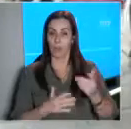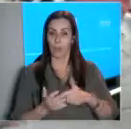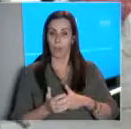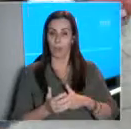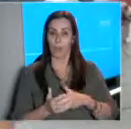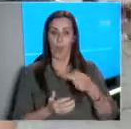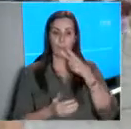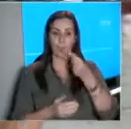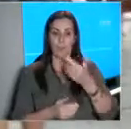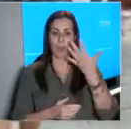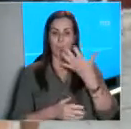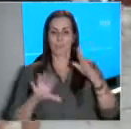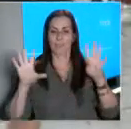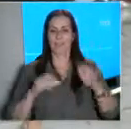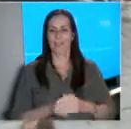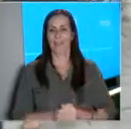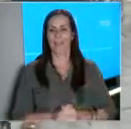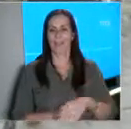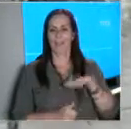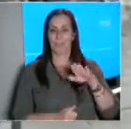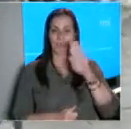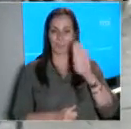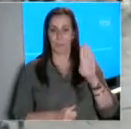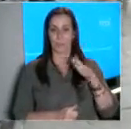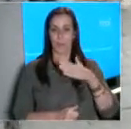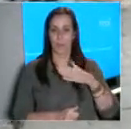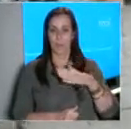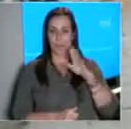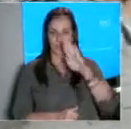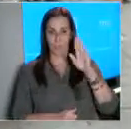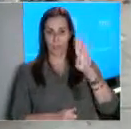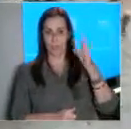34, יעלה 59 שקל. אפילו ביבי, אני רוצה, ביבי בוא רגע,